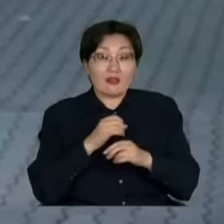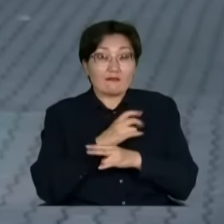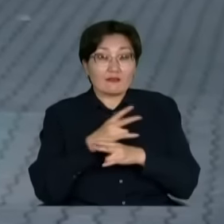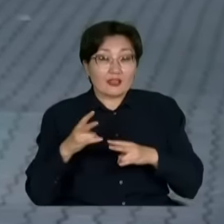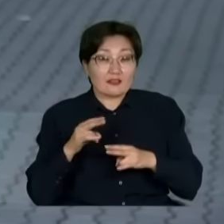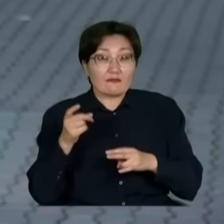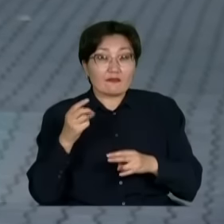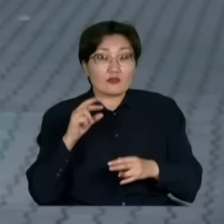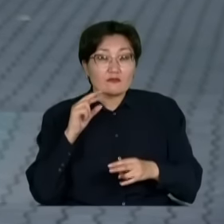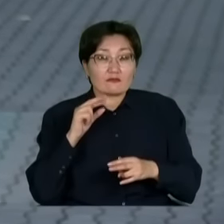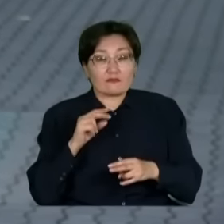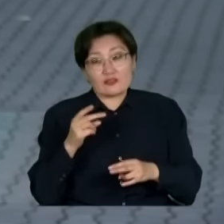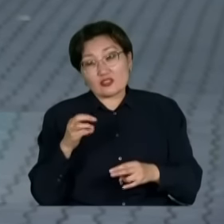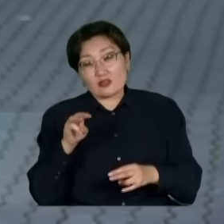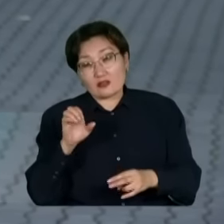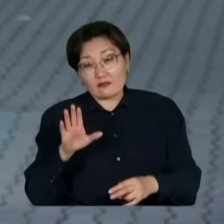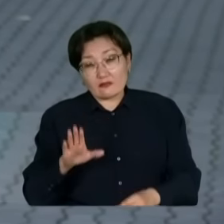Аля